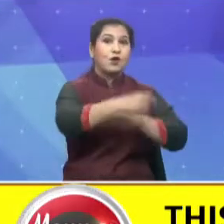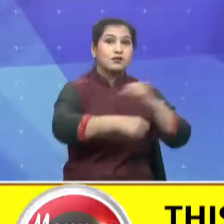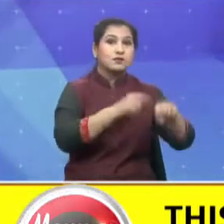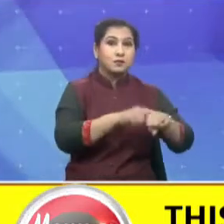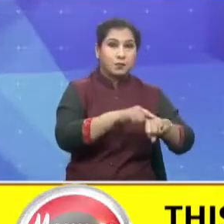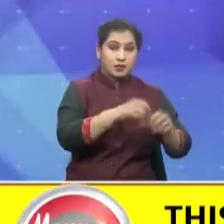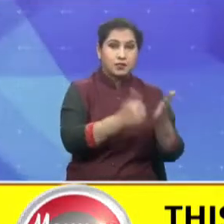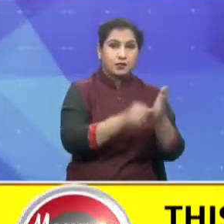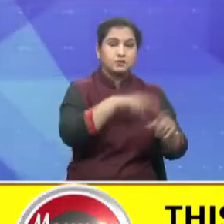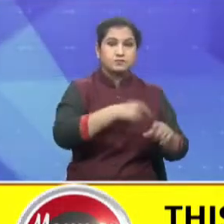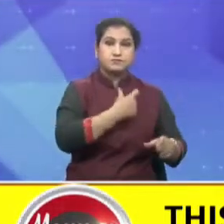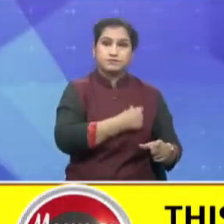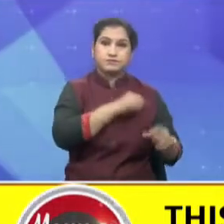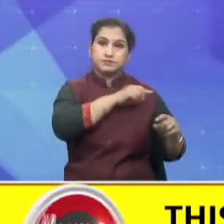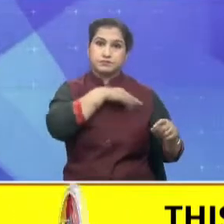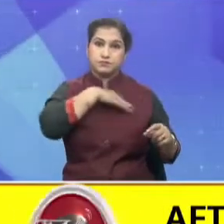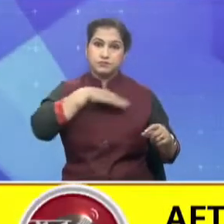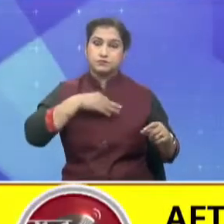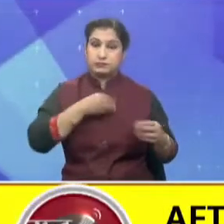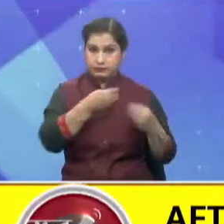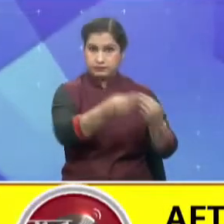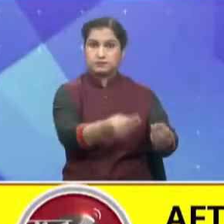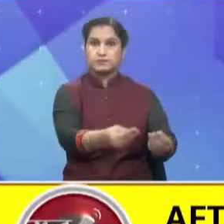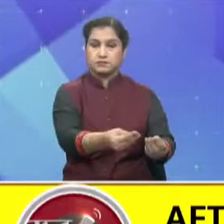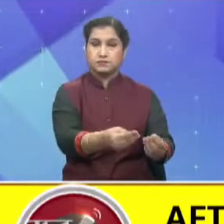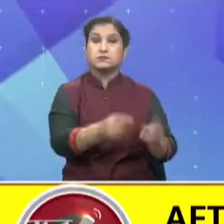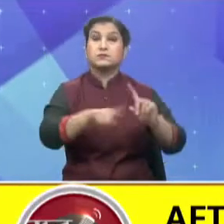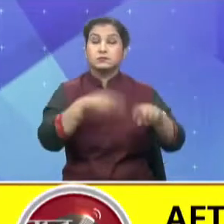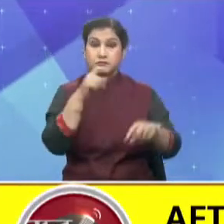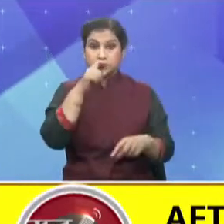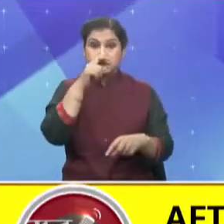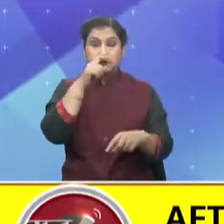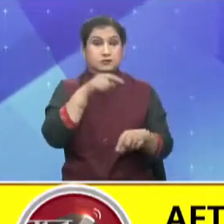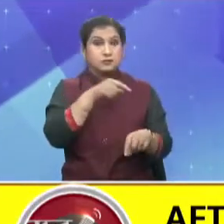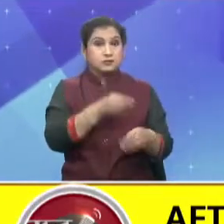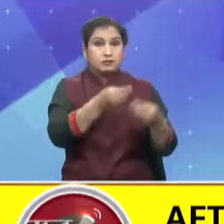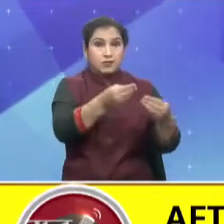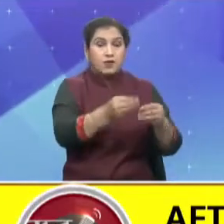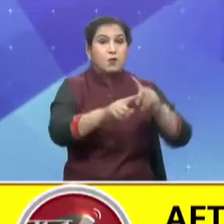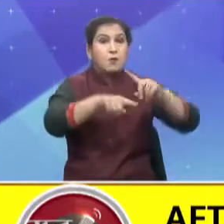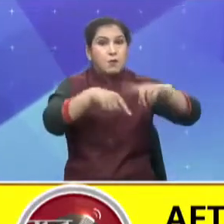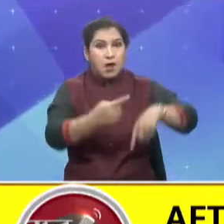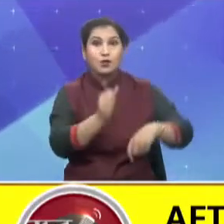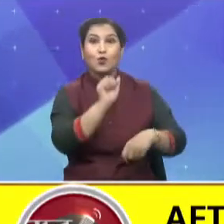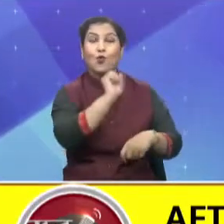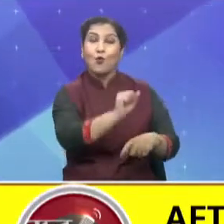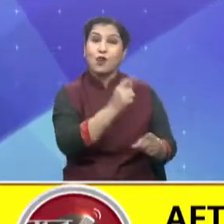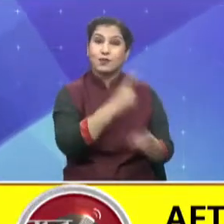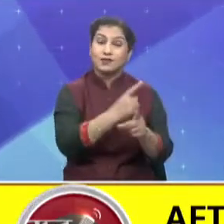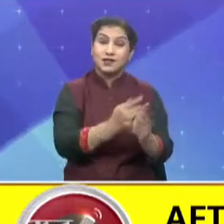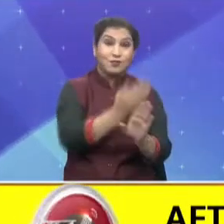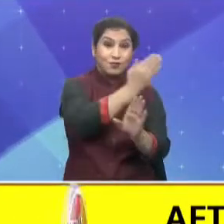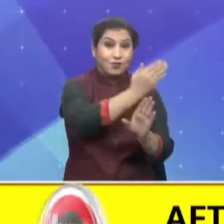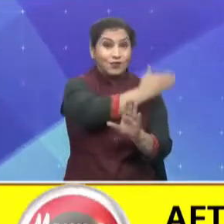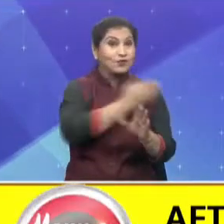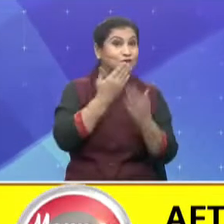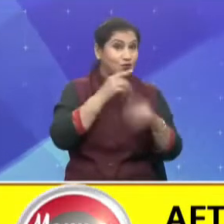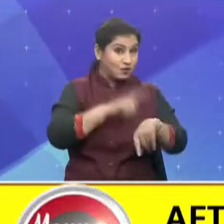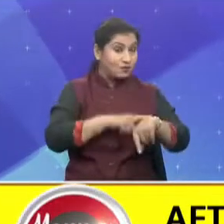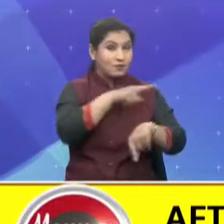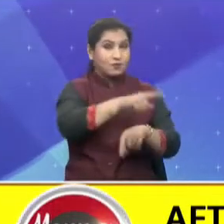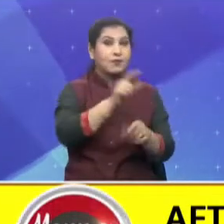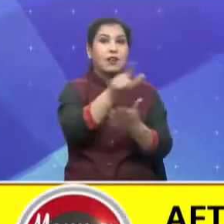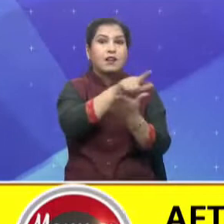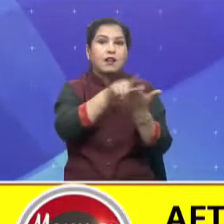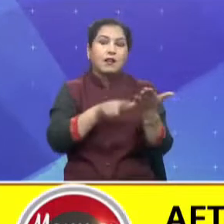गया था। इस सम्मान के बाद उन्होंने अपने स्कूल के प्रिंसिपल को एक चिट्ठी लिखी थी। इस चिट्ठी